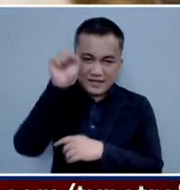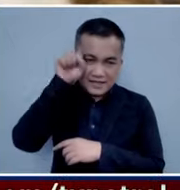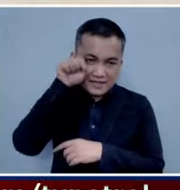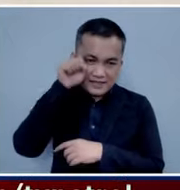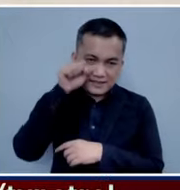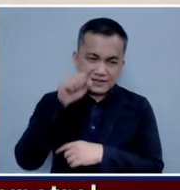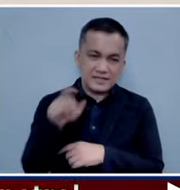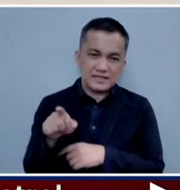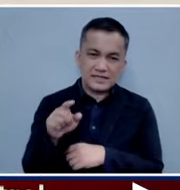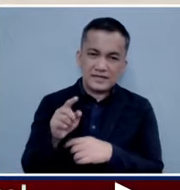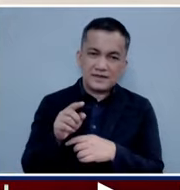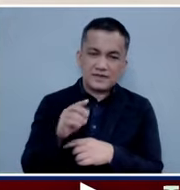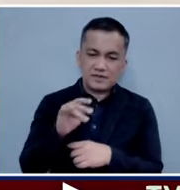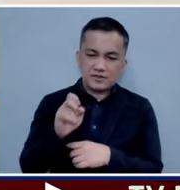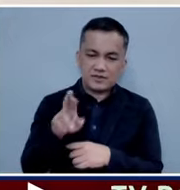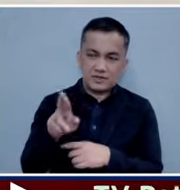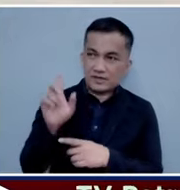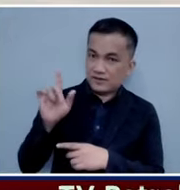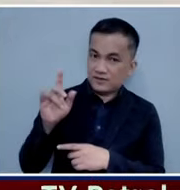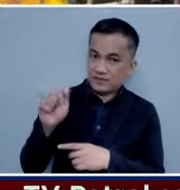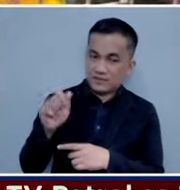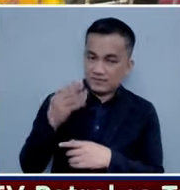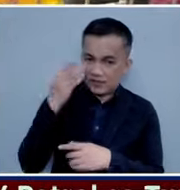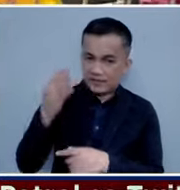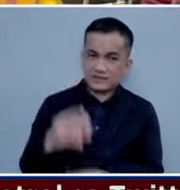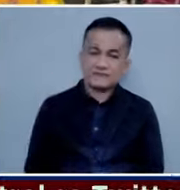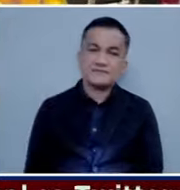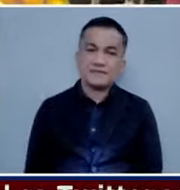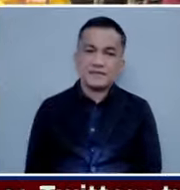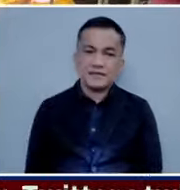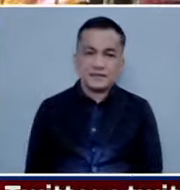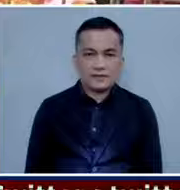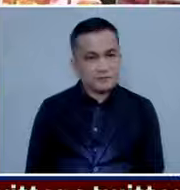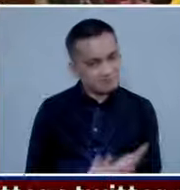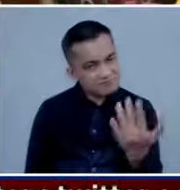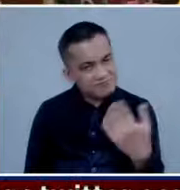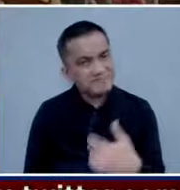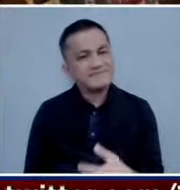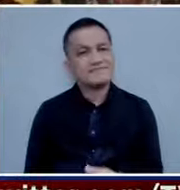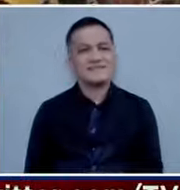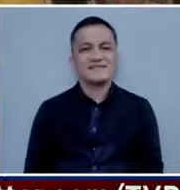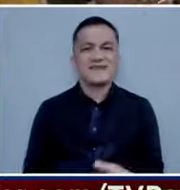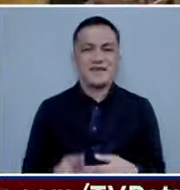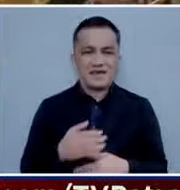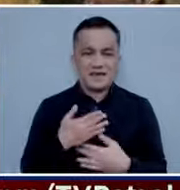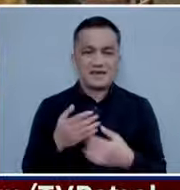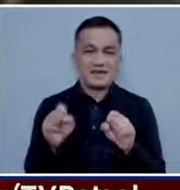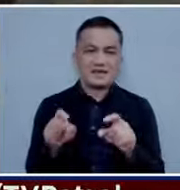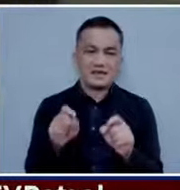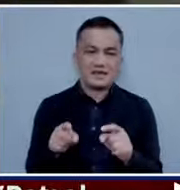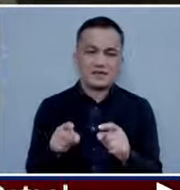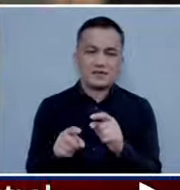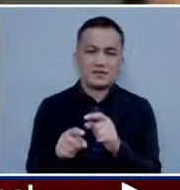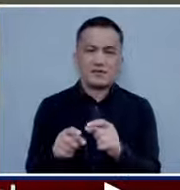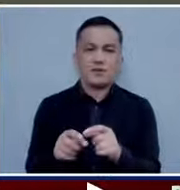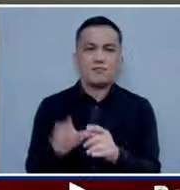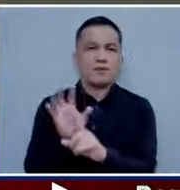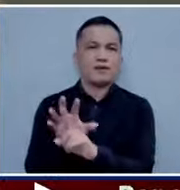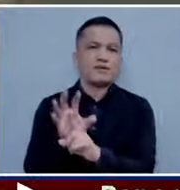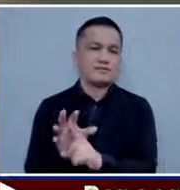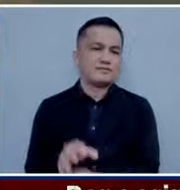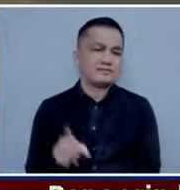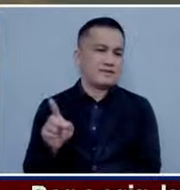Bayan Patroller Luis Sareno ng Bulacan. Kaya naman, masaya ang mga nagtitinda nito dahil sa lakas ng benta